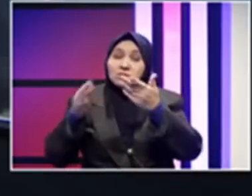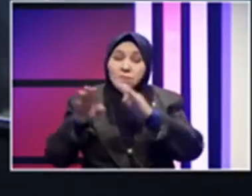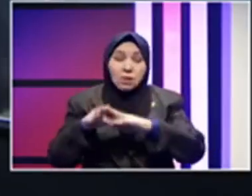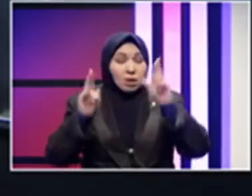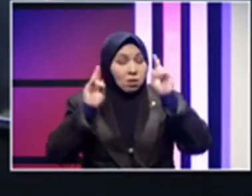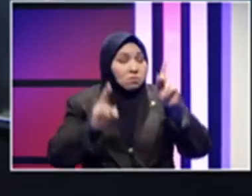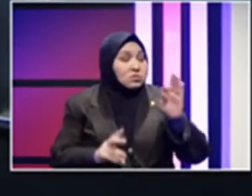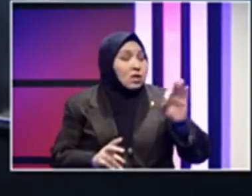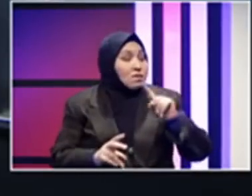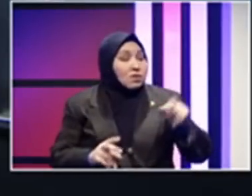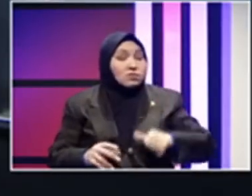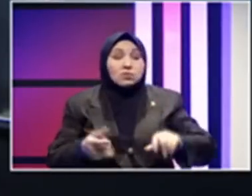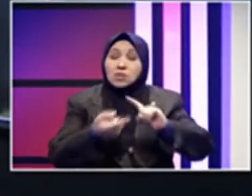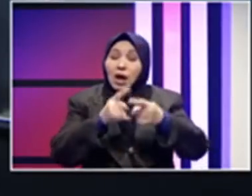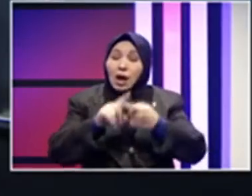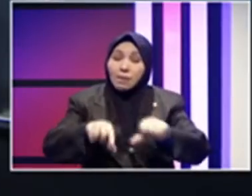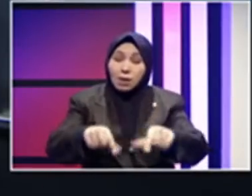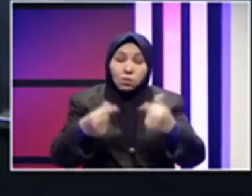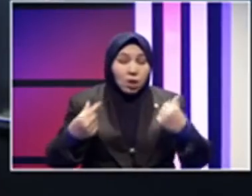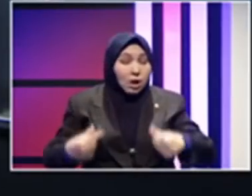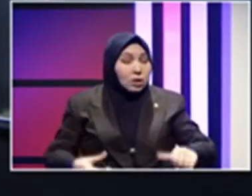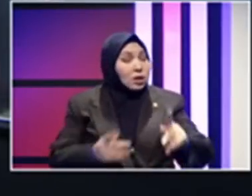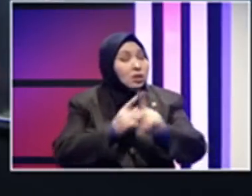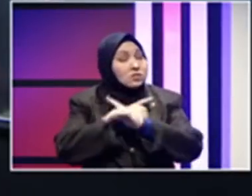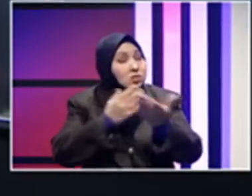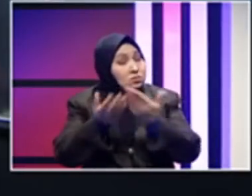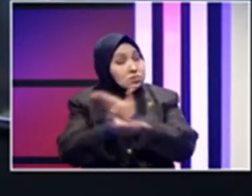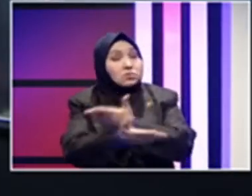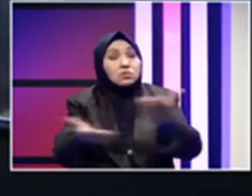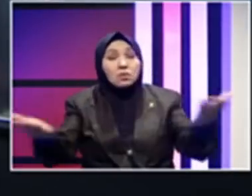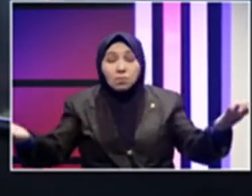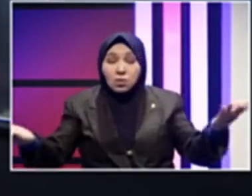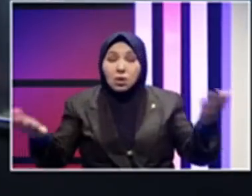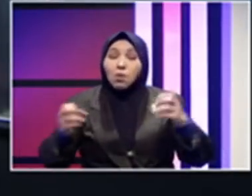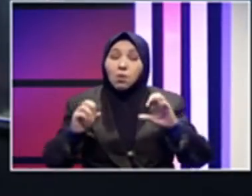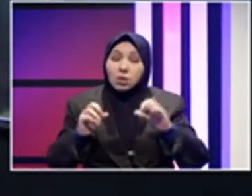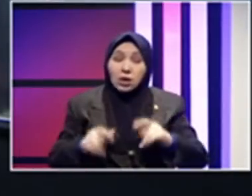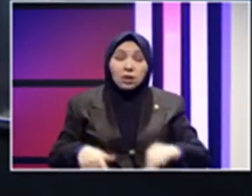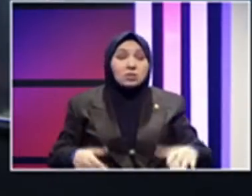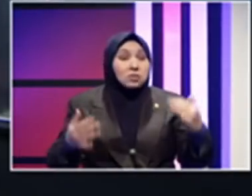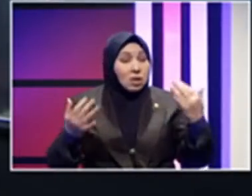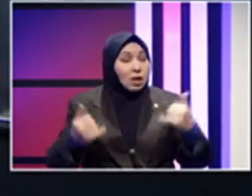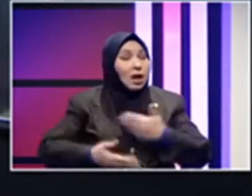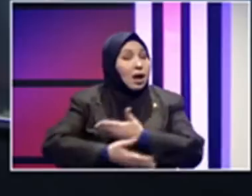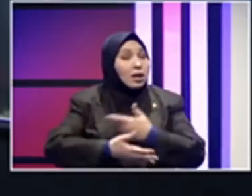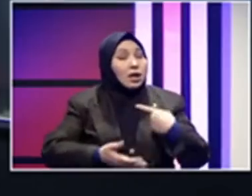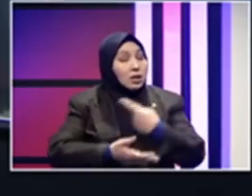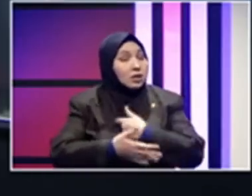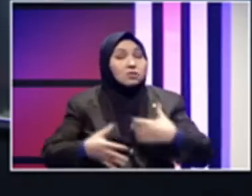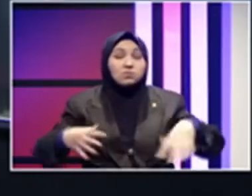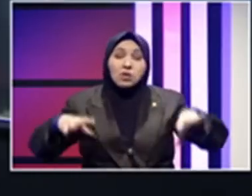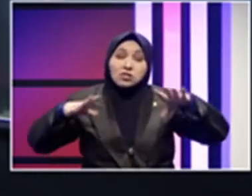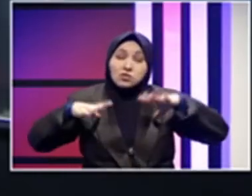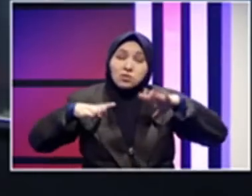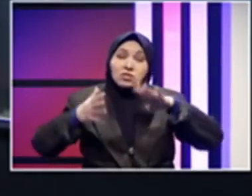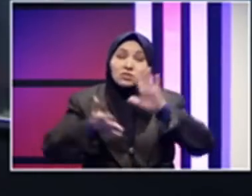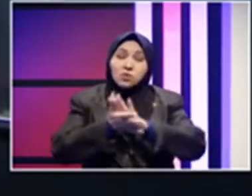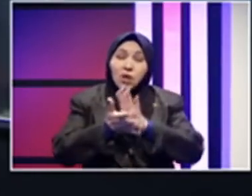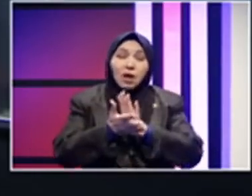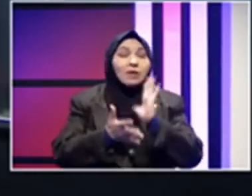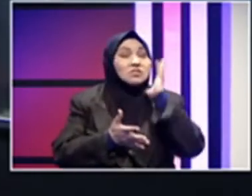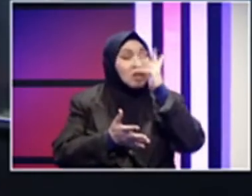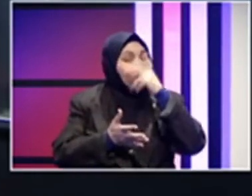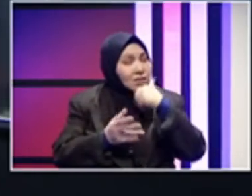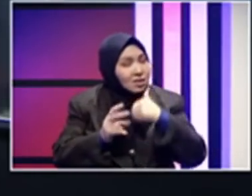Tuan-tuan dan puan-puan sahabat Al-Quran yang dikasihi dan rahmat Allah Subhanahu Wa Taala sekalian, betul Ustaz Fazrul, sekarang anak-anak kita dah cuti sekolah, kan, jadi cantik sangat tadi kita